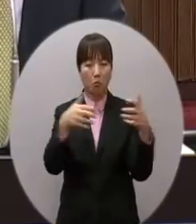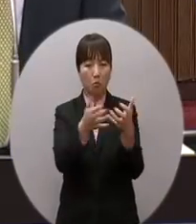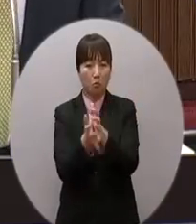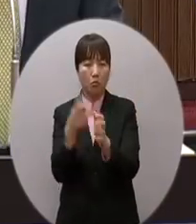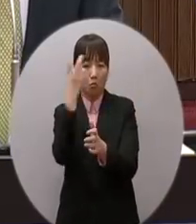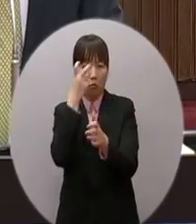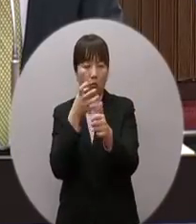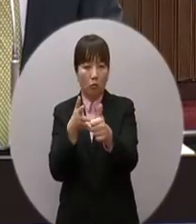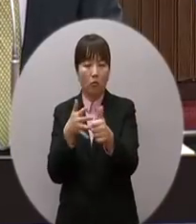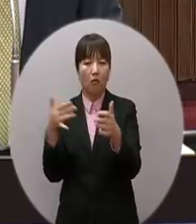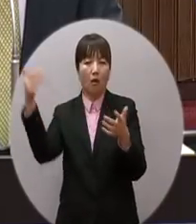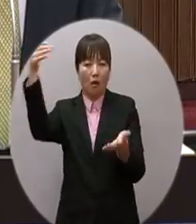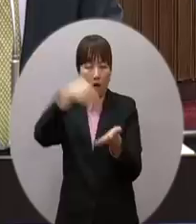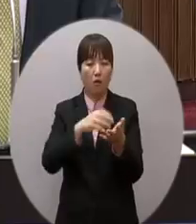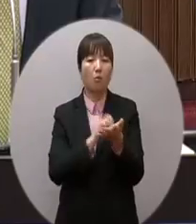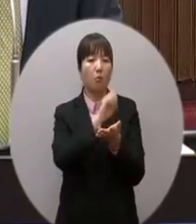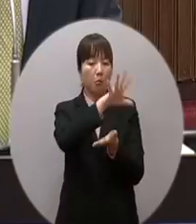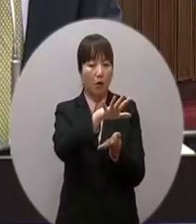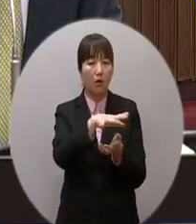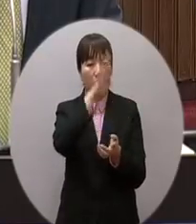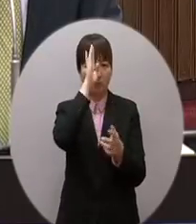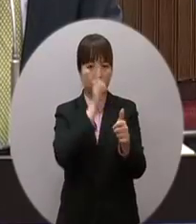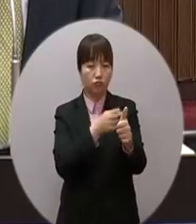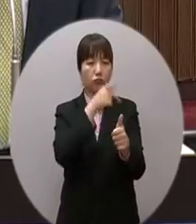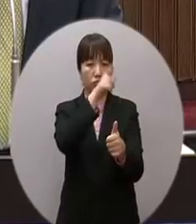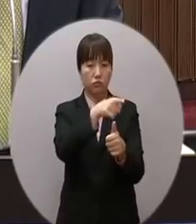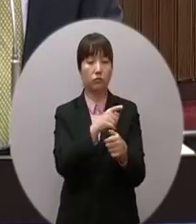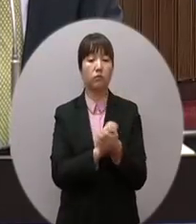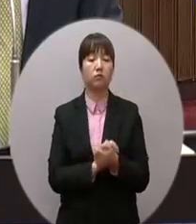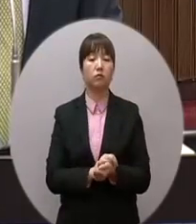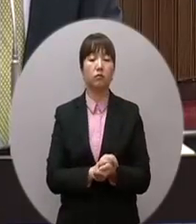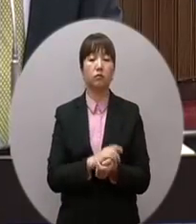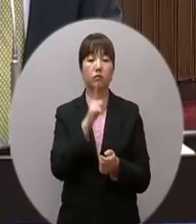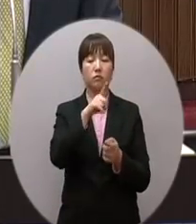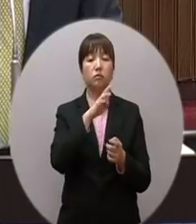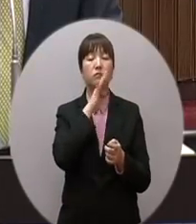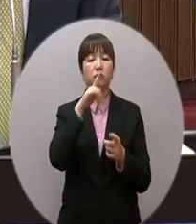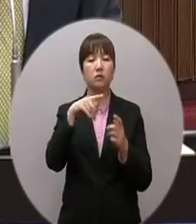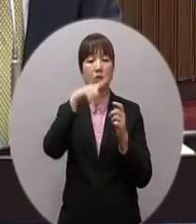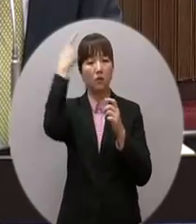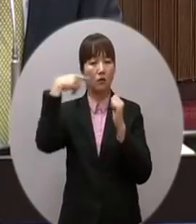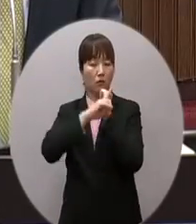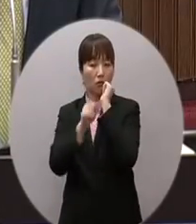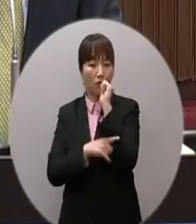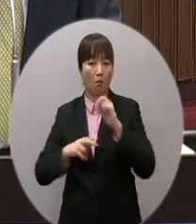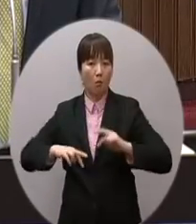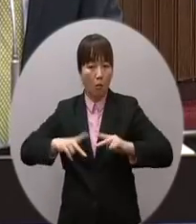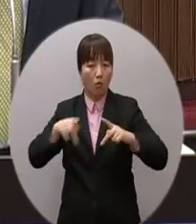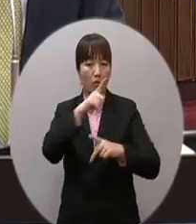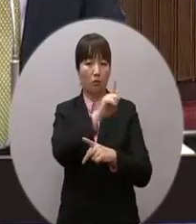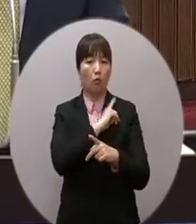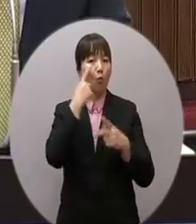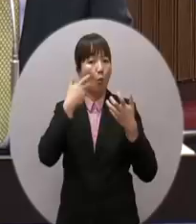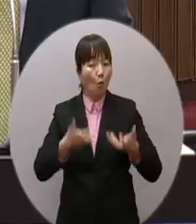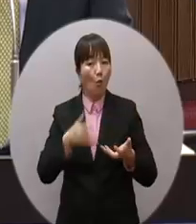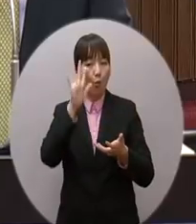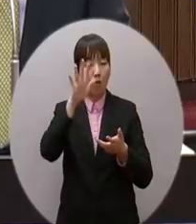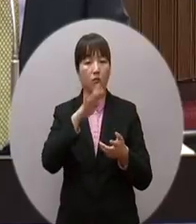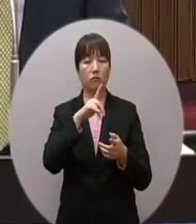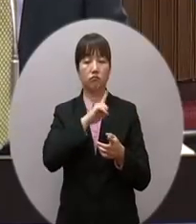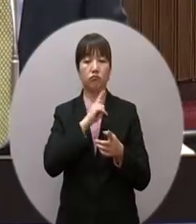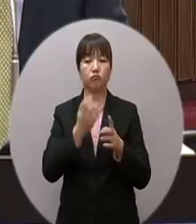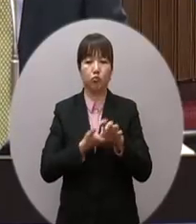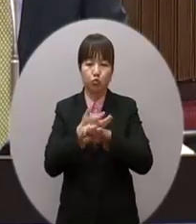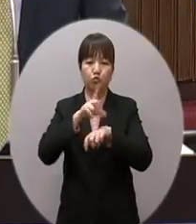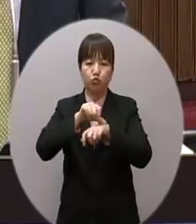果跟院长报告。那请院长，请院长。既然司法改革您也非常的在意，花一点时